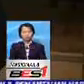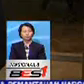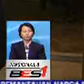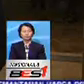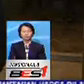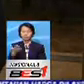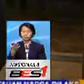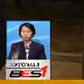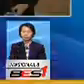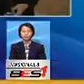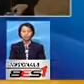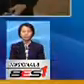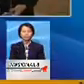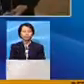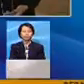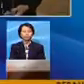Ivan, Hanim.